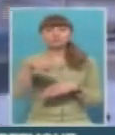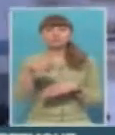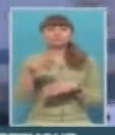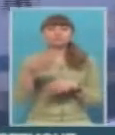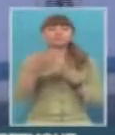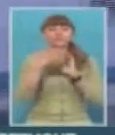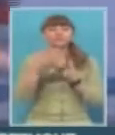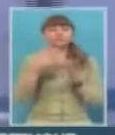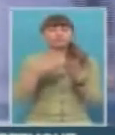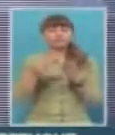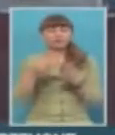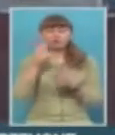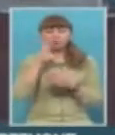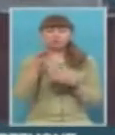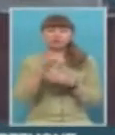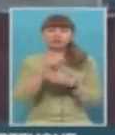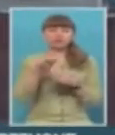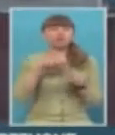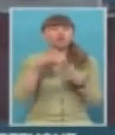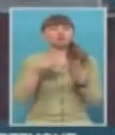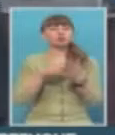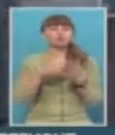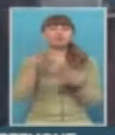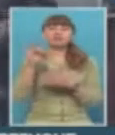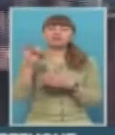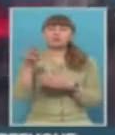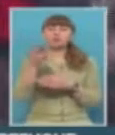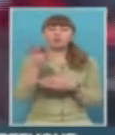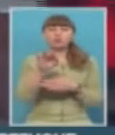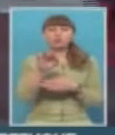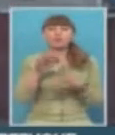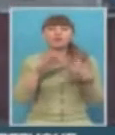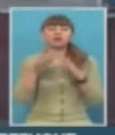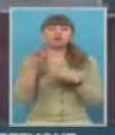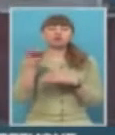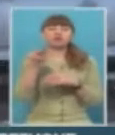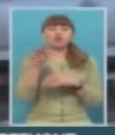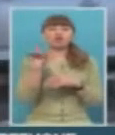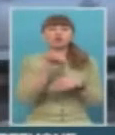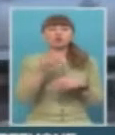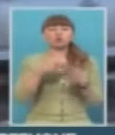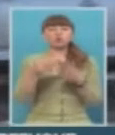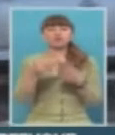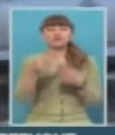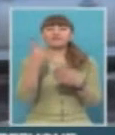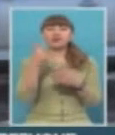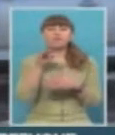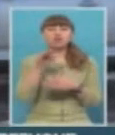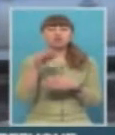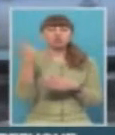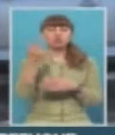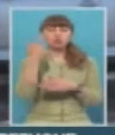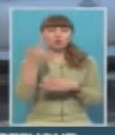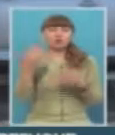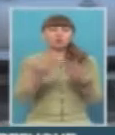пассажирские автобусы. Лисаковский реконструирует городской стадион, а для больницы поселка Качар купят две машины скорой и новое оборудование. Это лишь